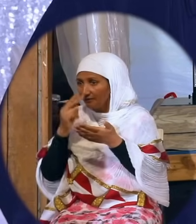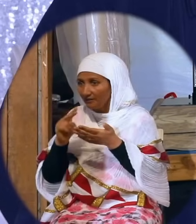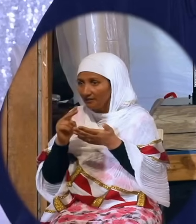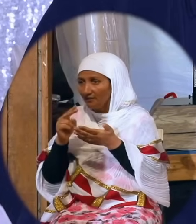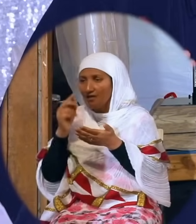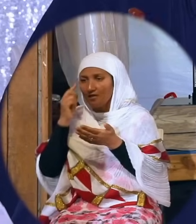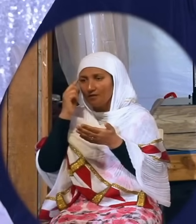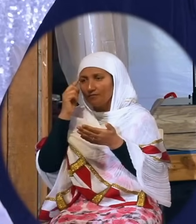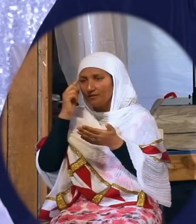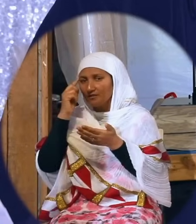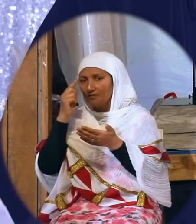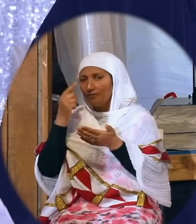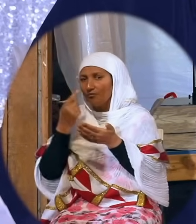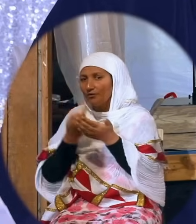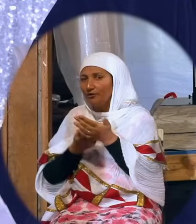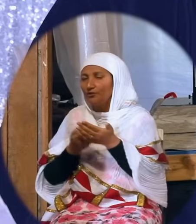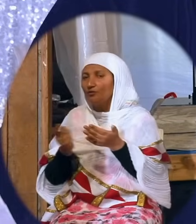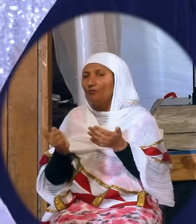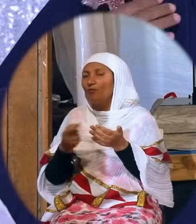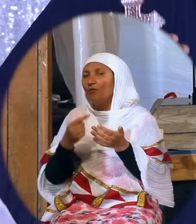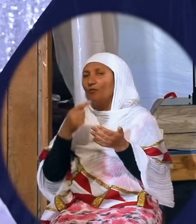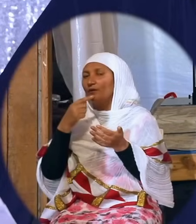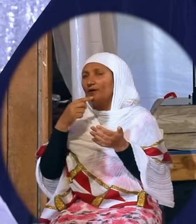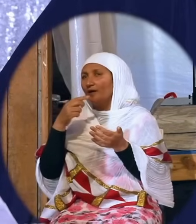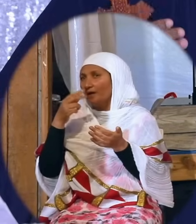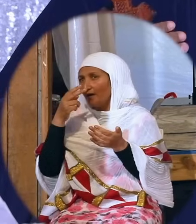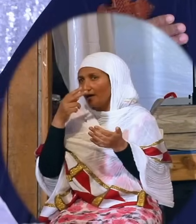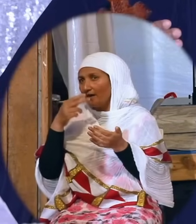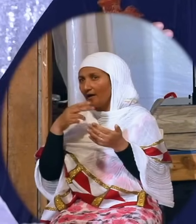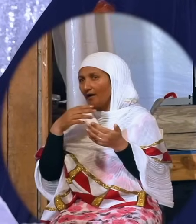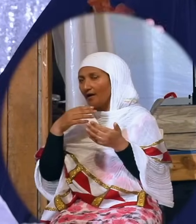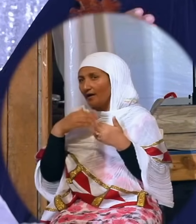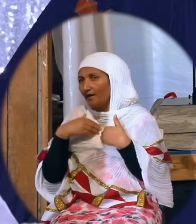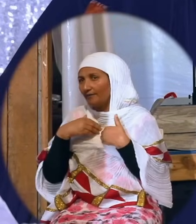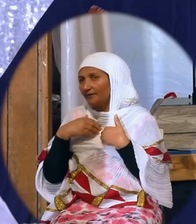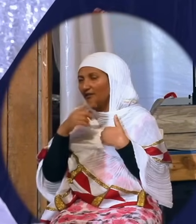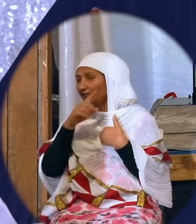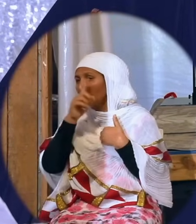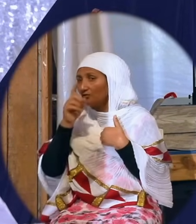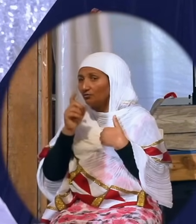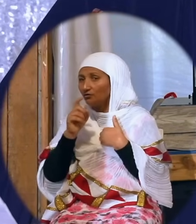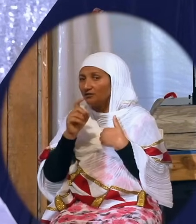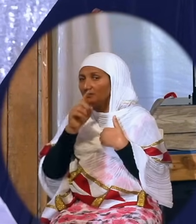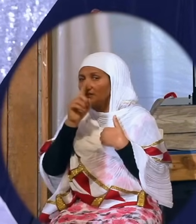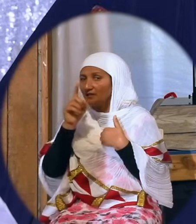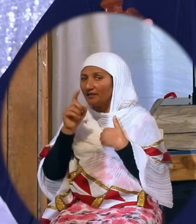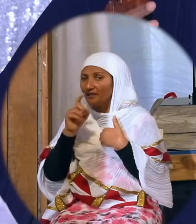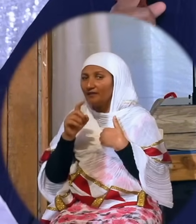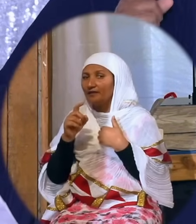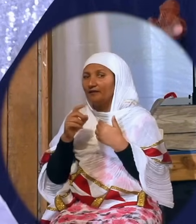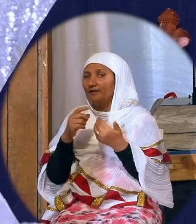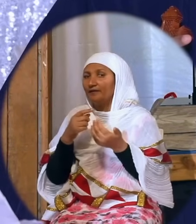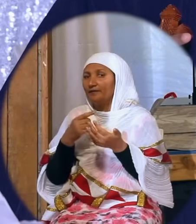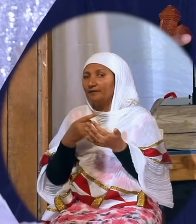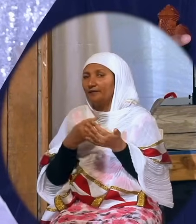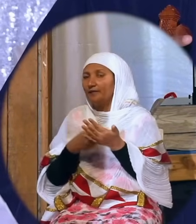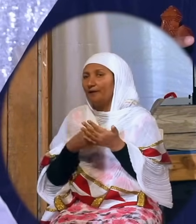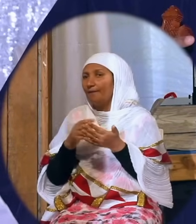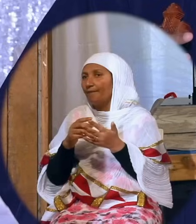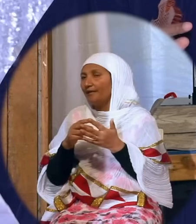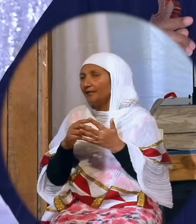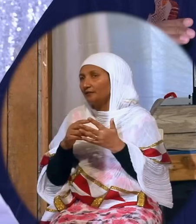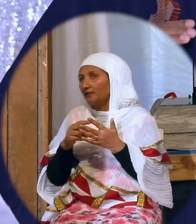ደዛ መሆን አለበት እና ወደ ተጠየቁት ጥያቄ መንደርደር ያገኘው ማለት ነው።